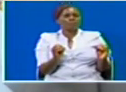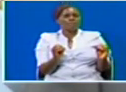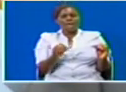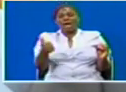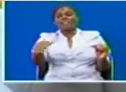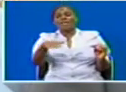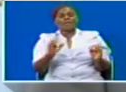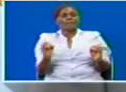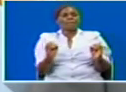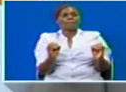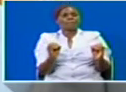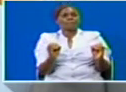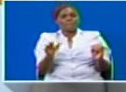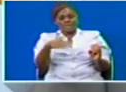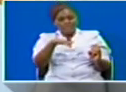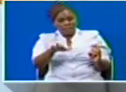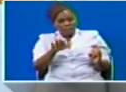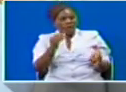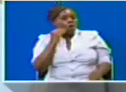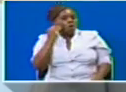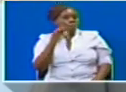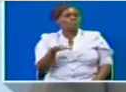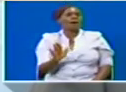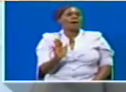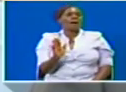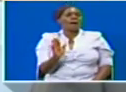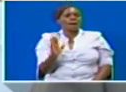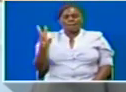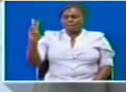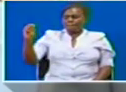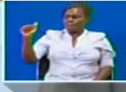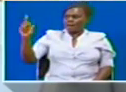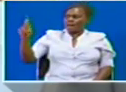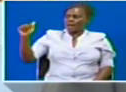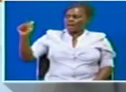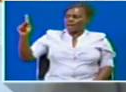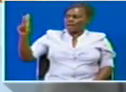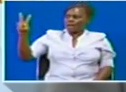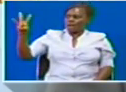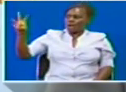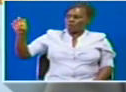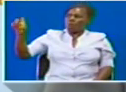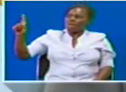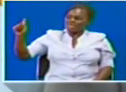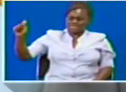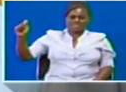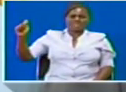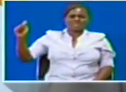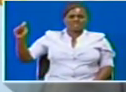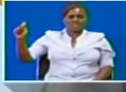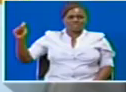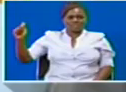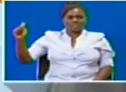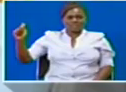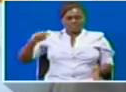sehemu nyingine, wako katika sehemu yao ya Marakwet, Elgeyo Marakwet County sehemu yao.